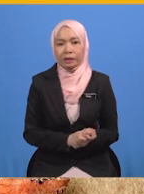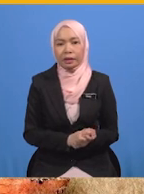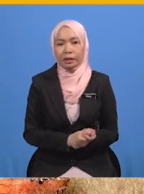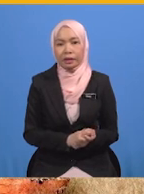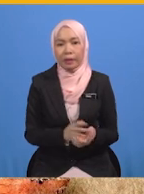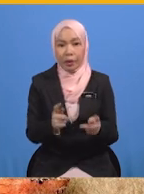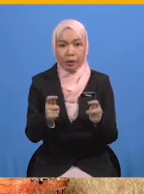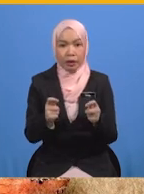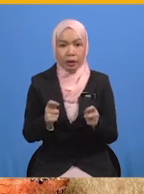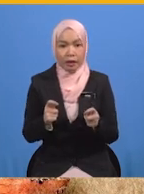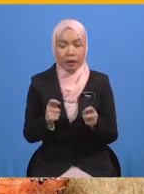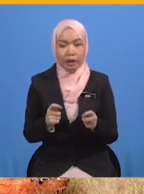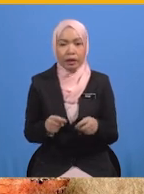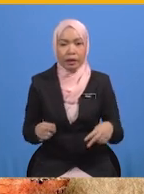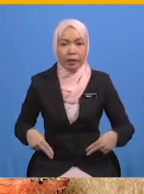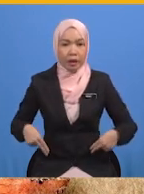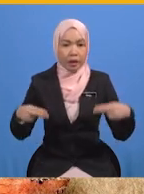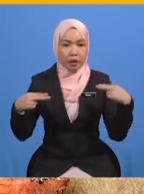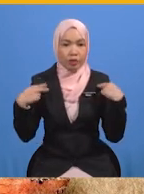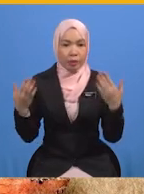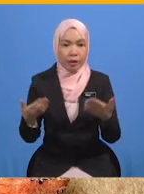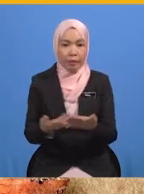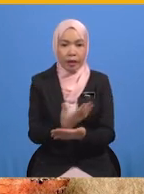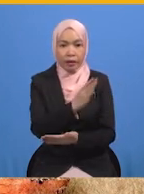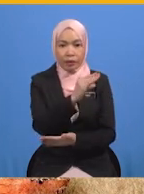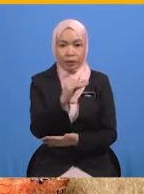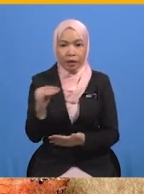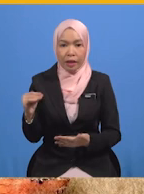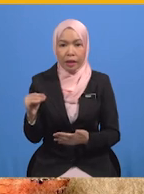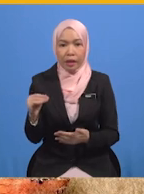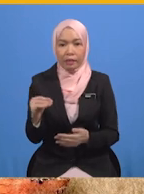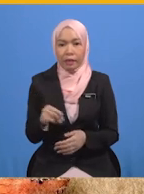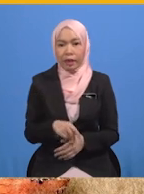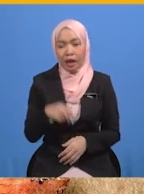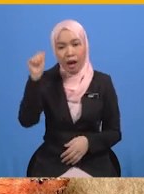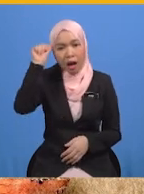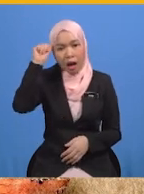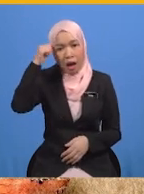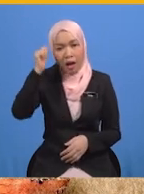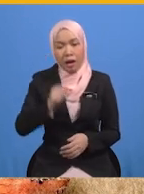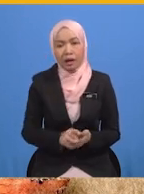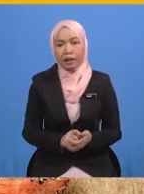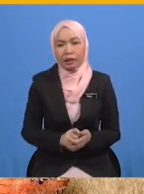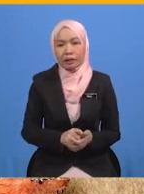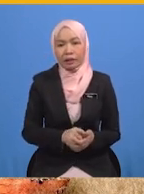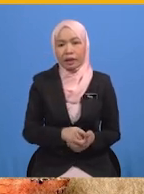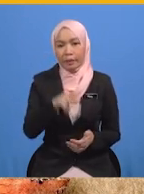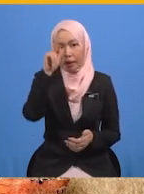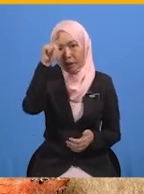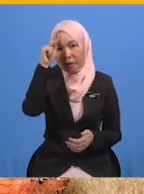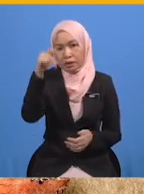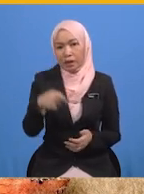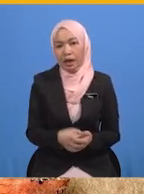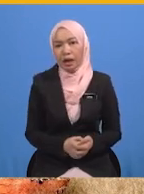moden dan menganggap kerajaan Turki Uthmaniyah yang menolak konsep